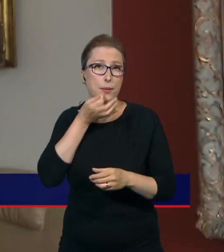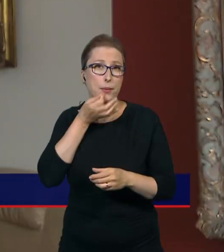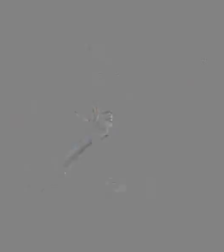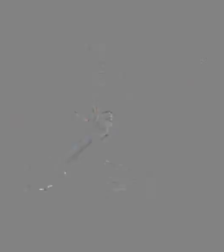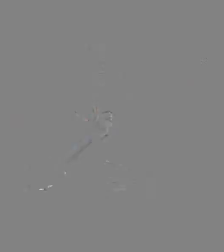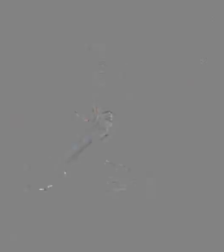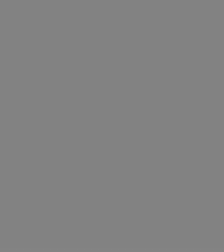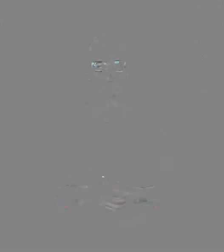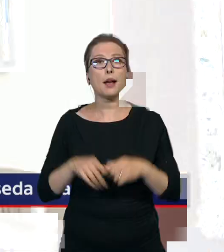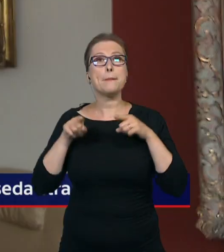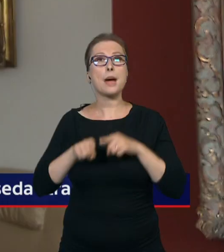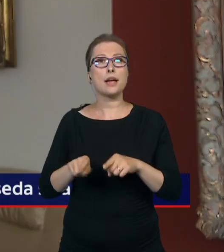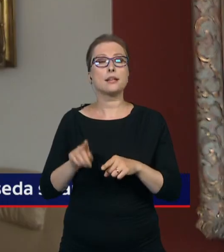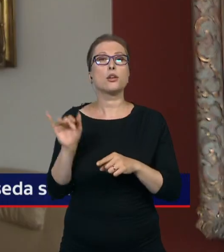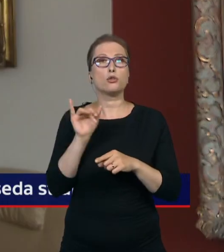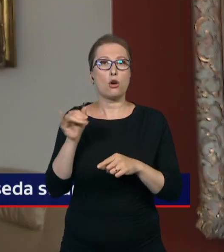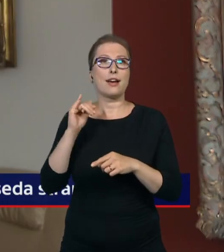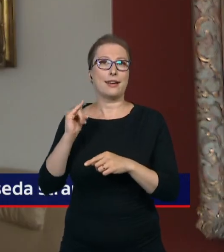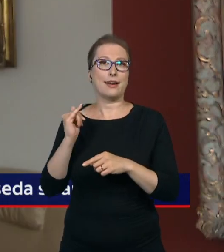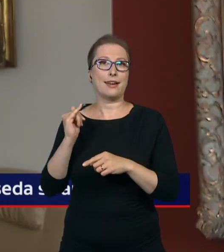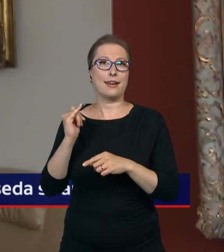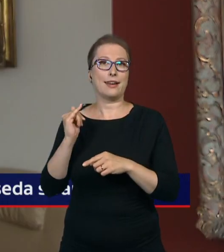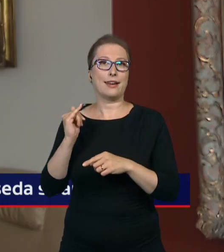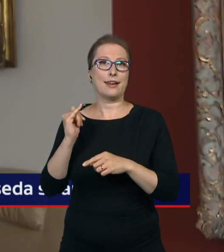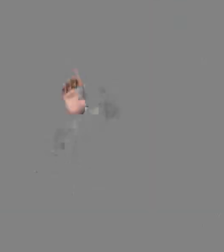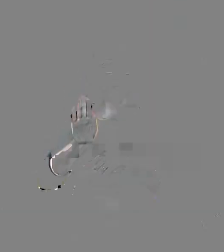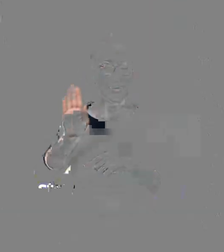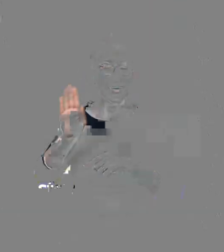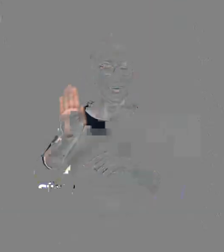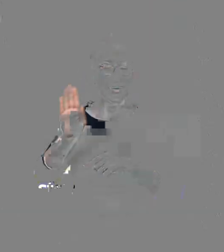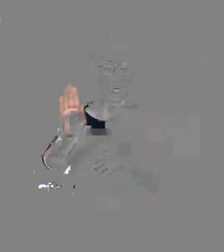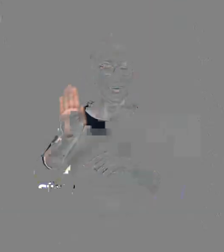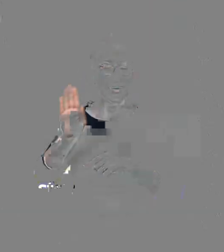a indický majitel nicméně mi se znává